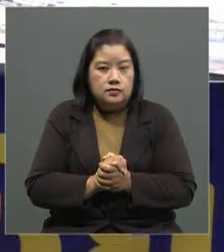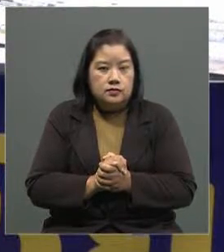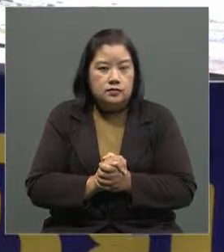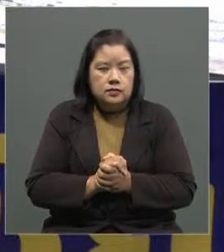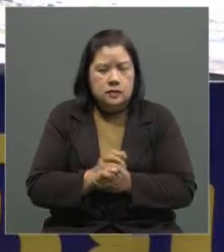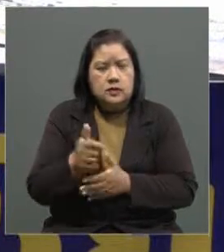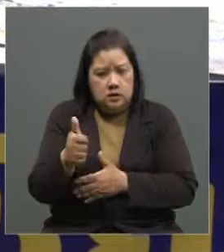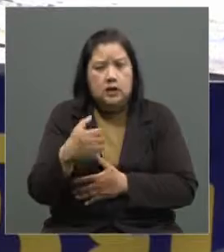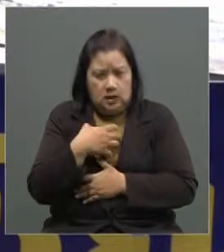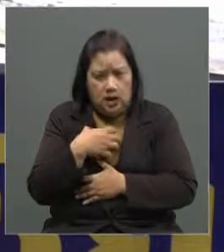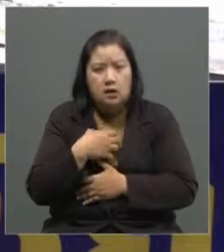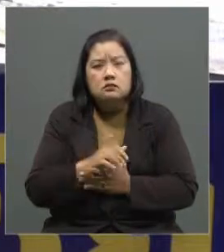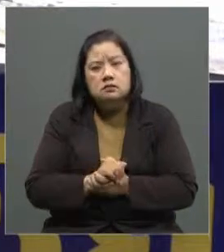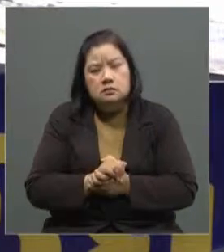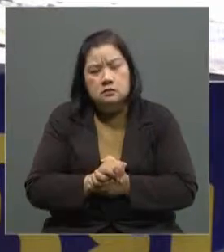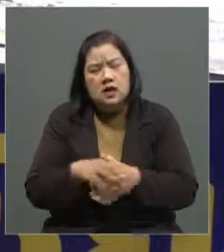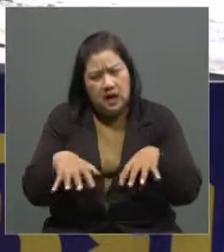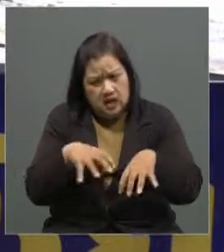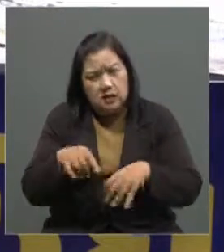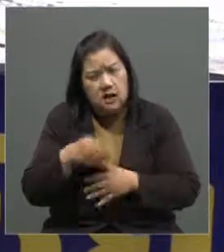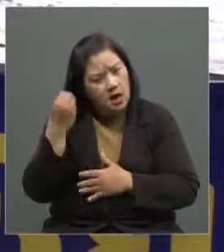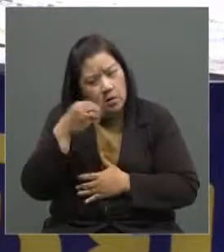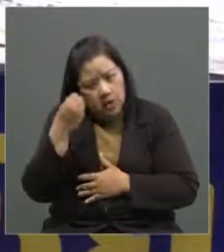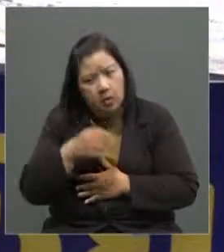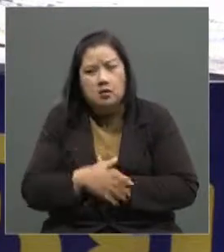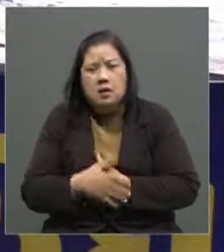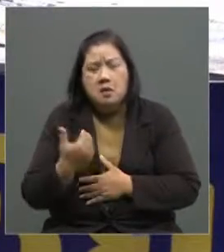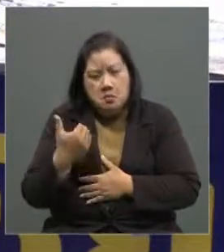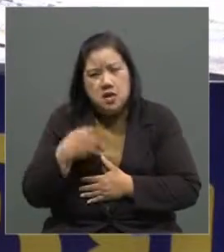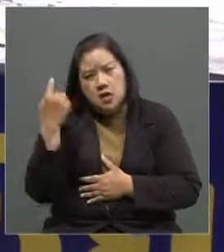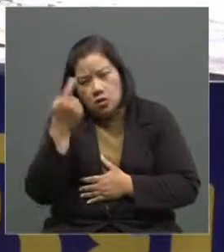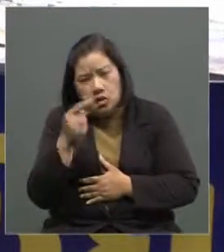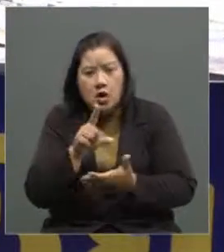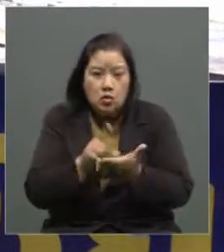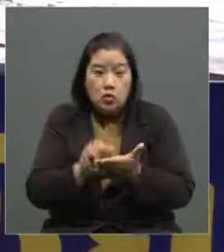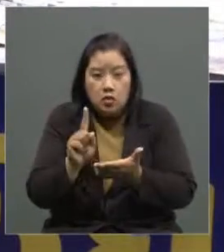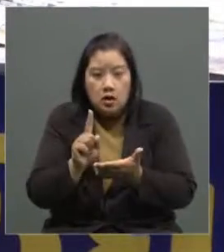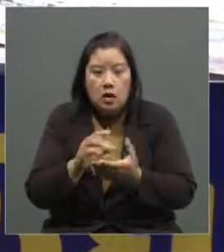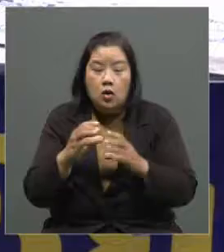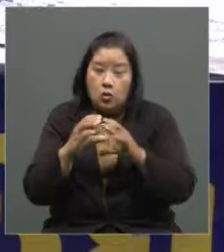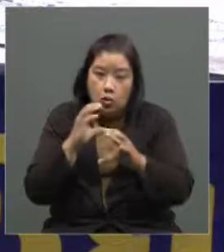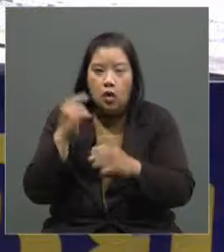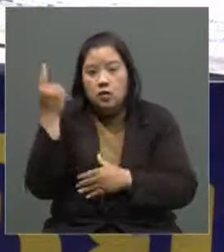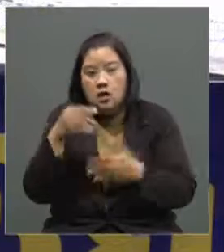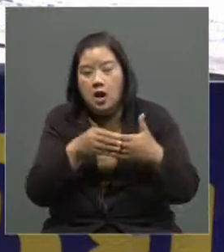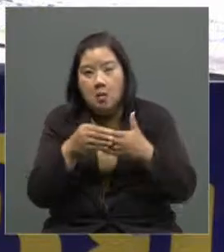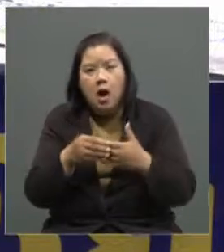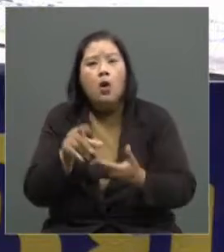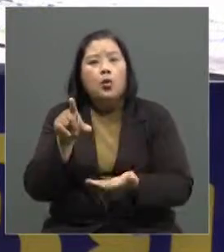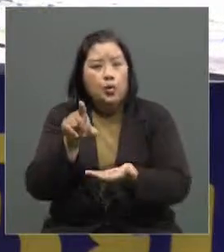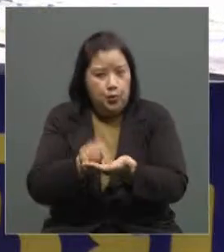ดีค่ะอยากให้จัดงานอย่างนี้บ่อยๆนะคะยิ่งมีงานอย่างนี้เยอะๆนะคะราคาทัวร์ก็จะยิ่งถูกลงเพราะว่